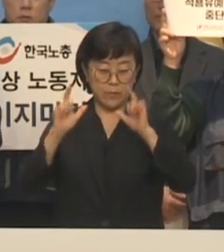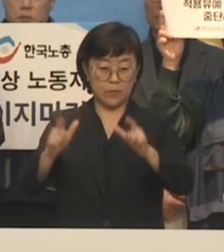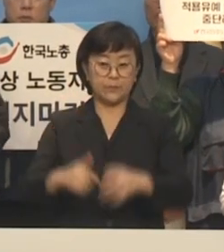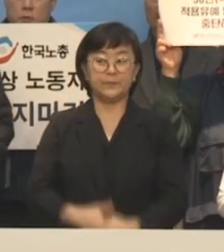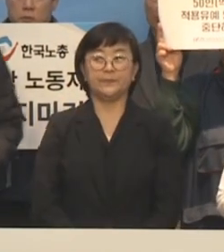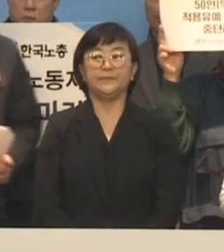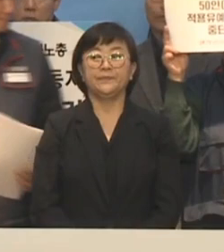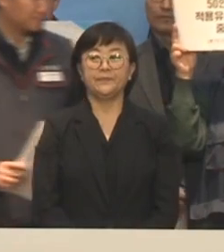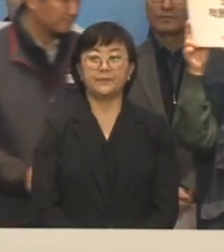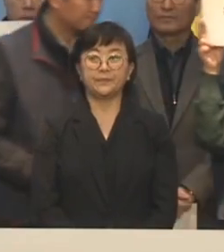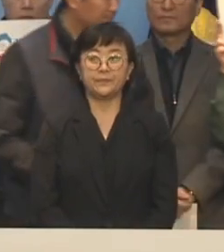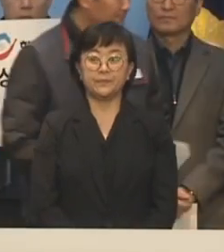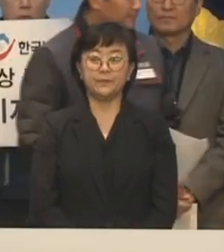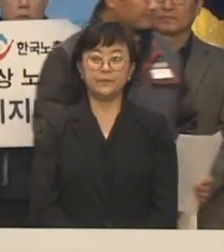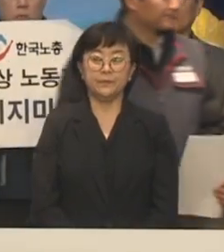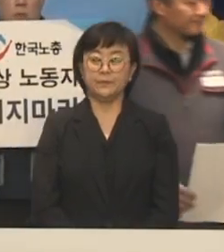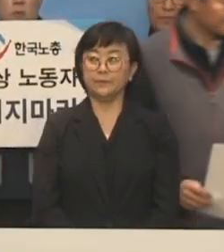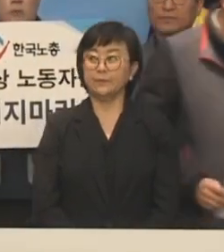이상입니다.